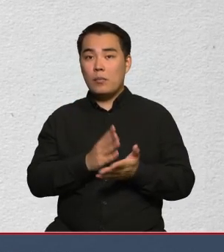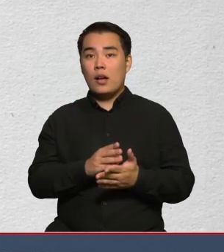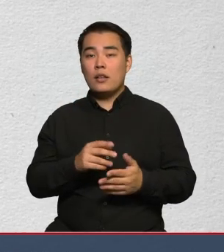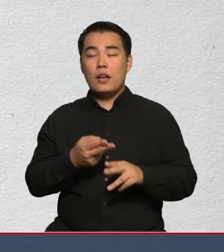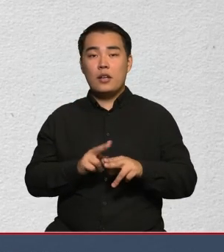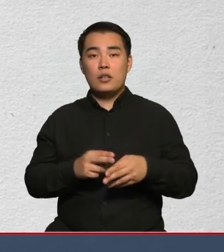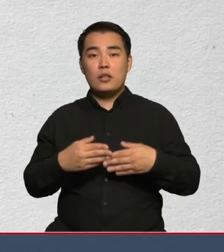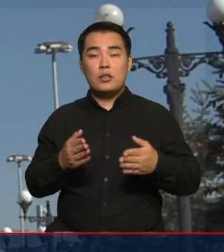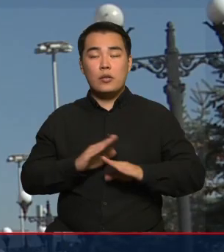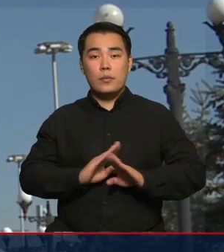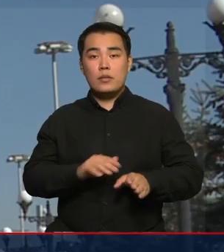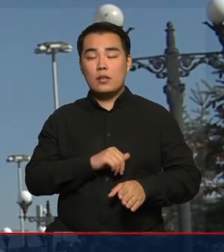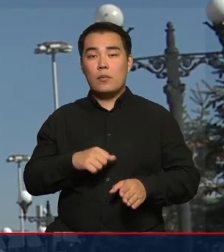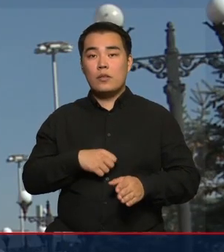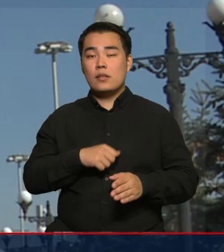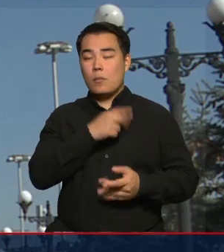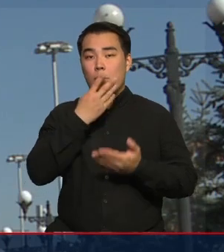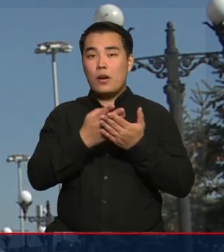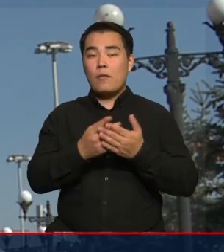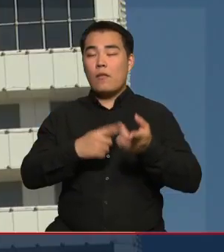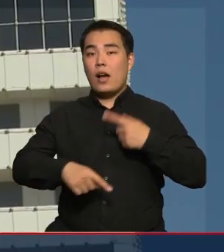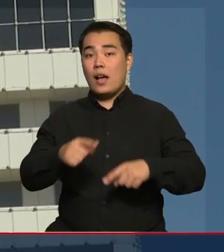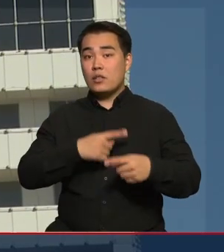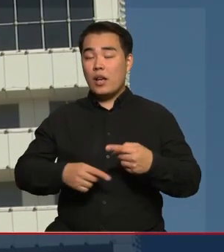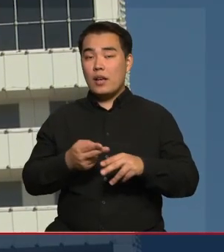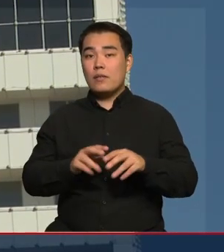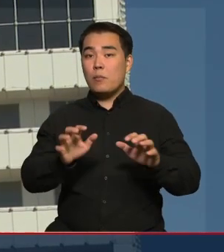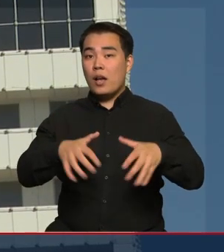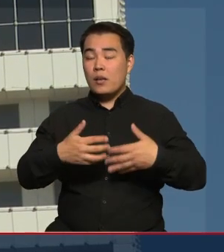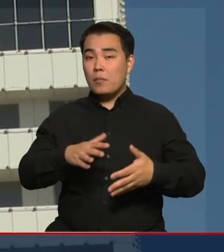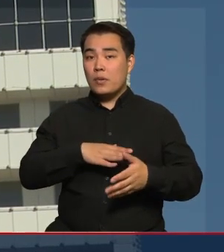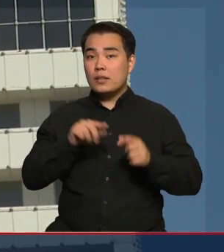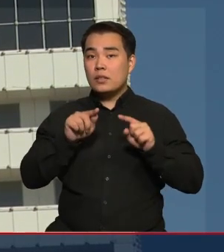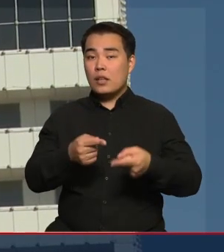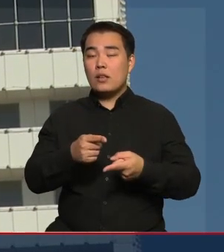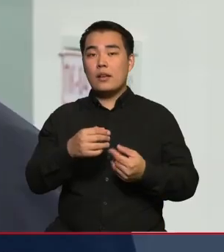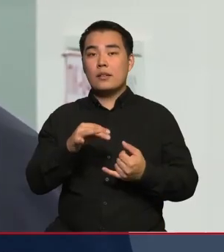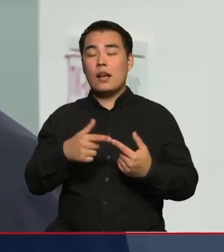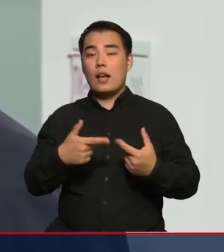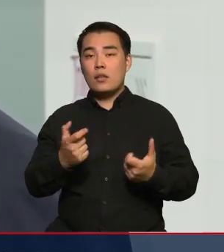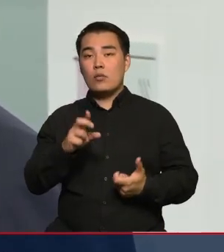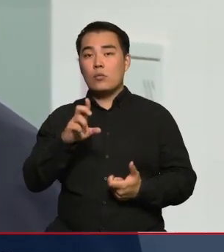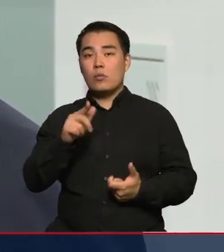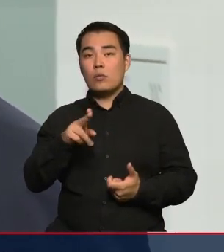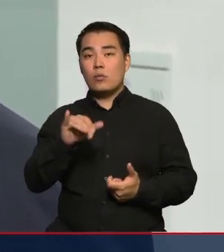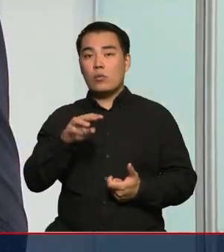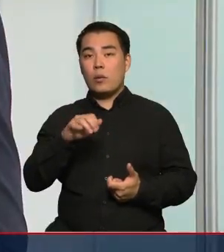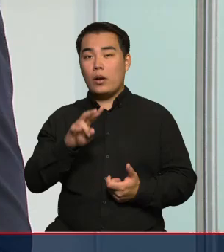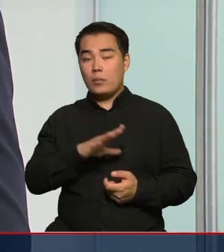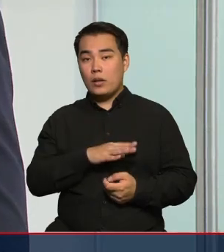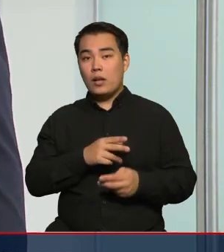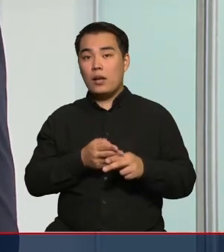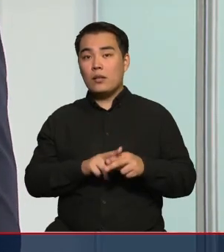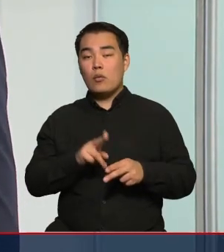крупные незаконные покупки возвращённый активом является и гостиничный комплекс Думан в Астане гостиница Думан была принята